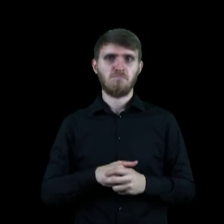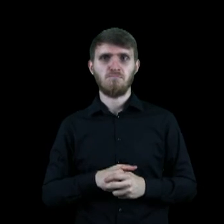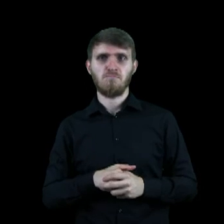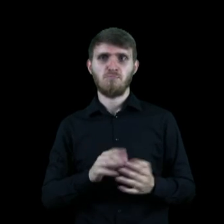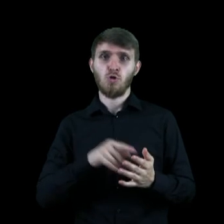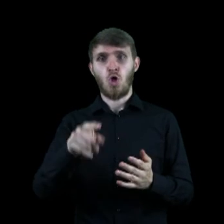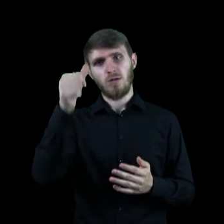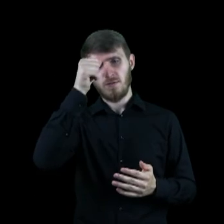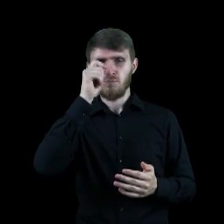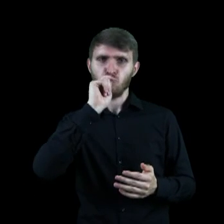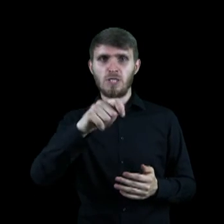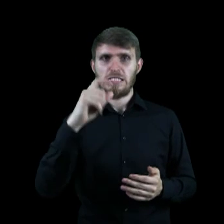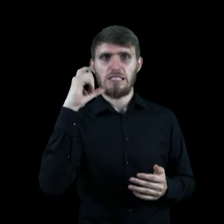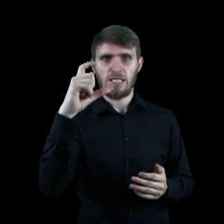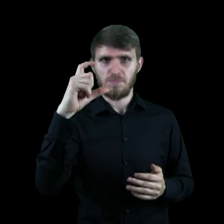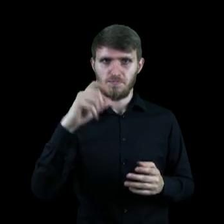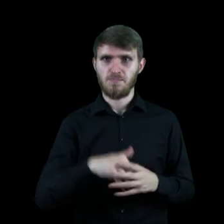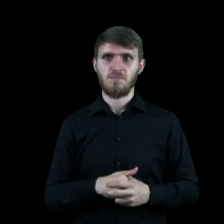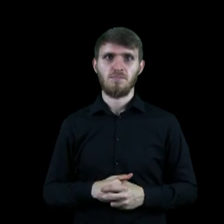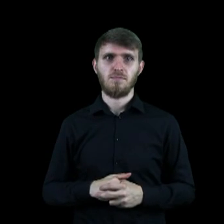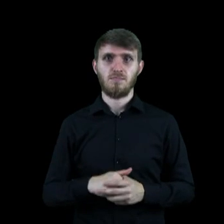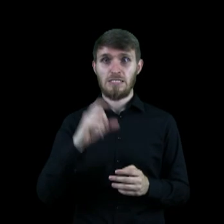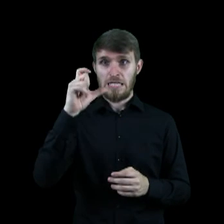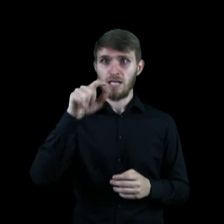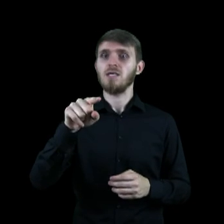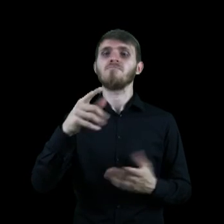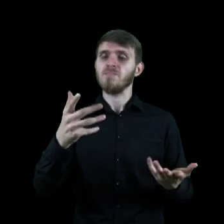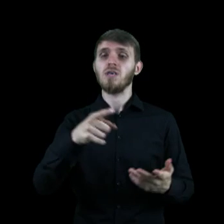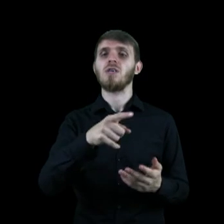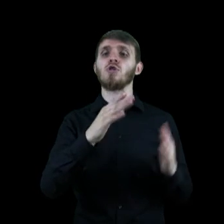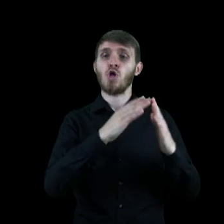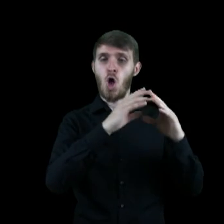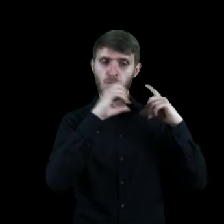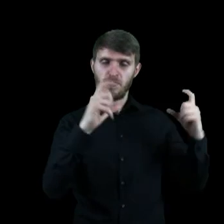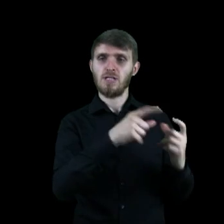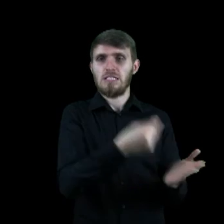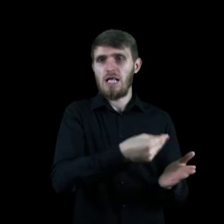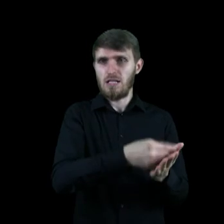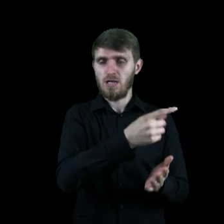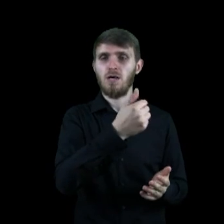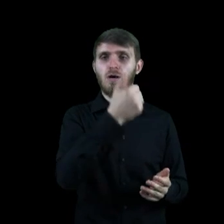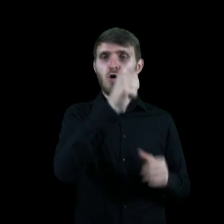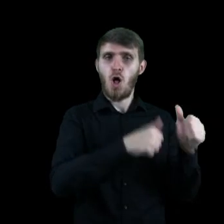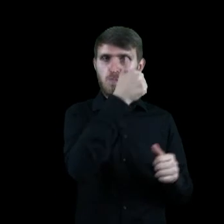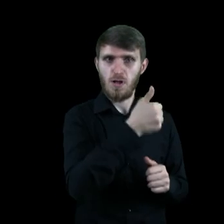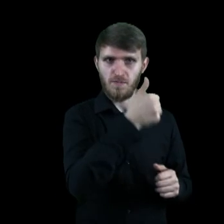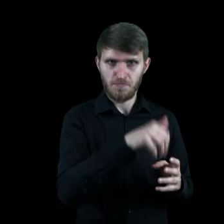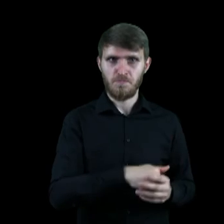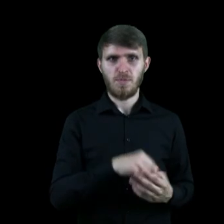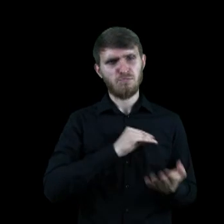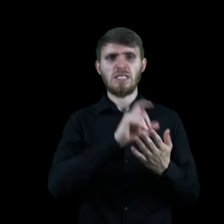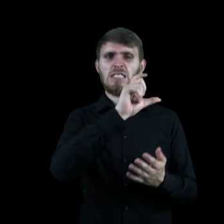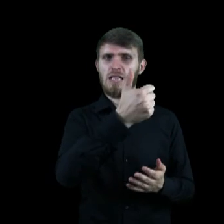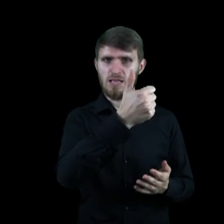Możemy to szybko obliczyć. Powiedzmy, że nazwijmy to C. C jest ceną